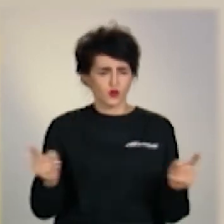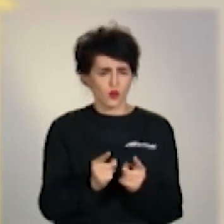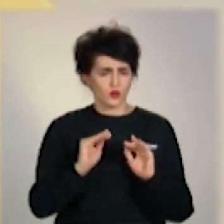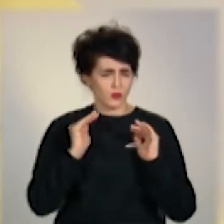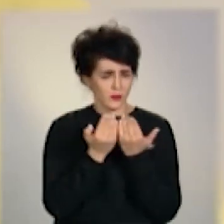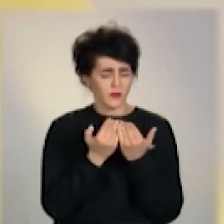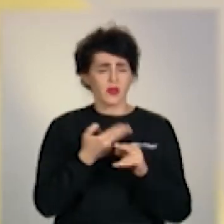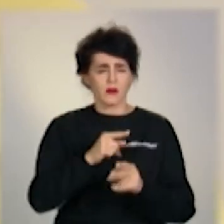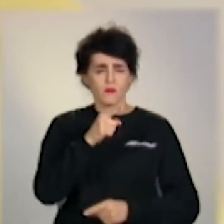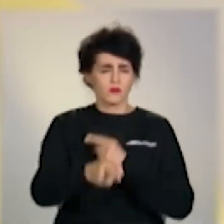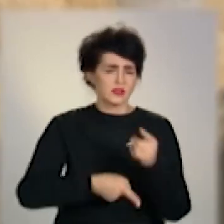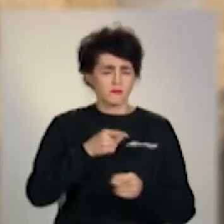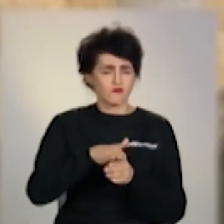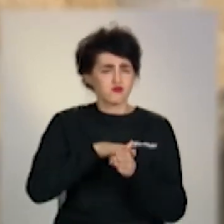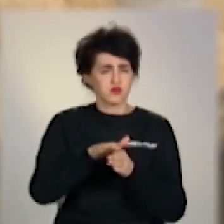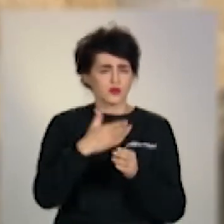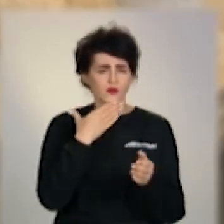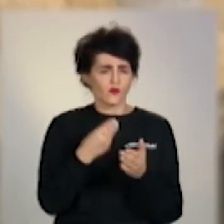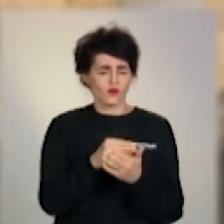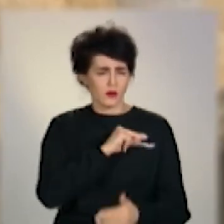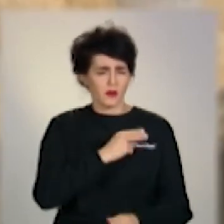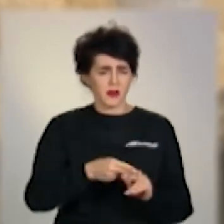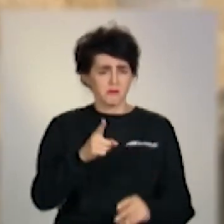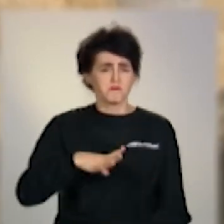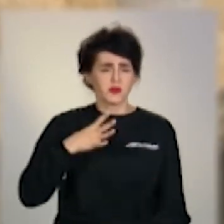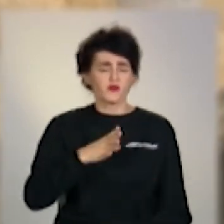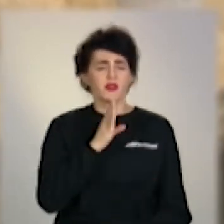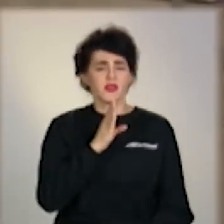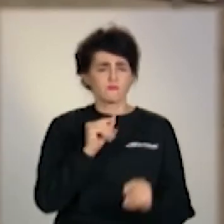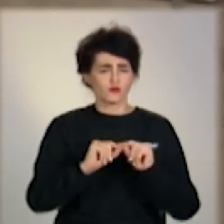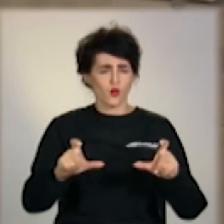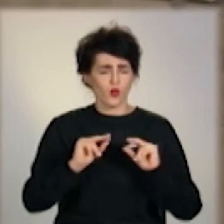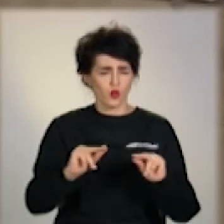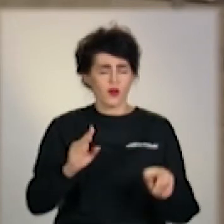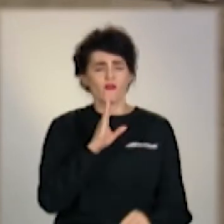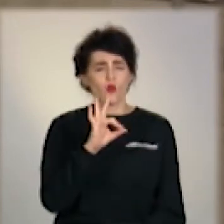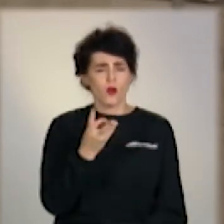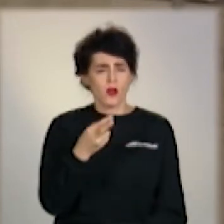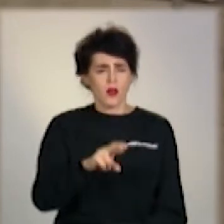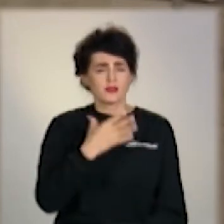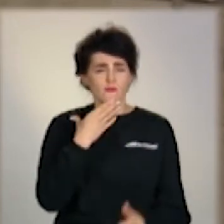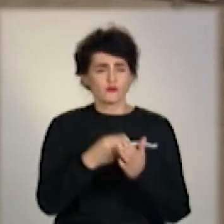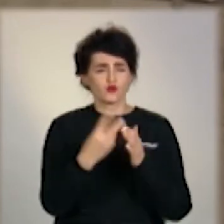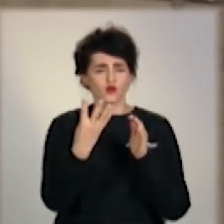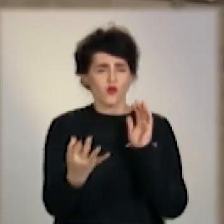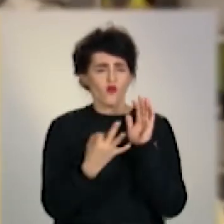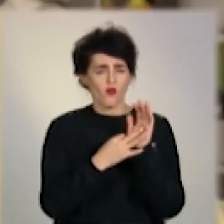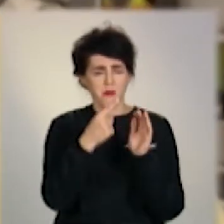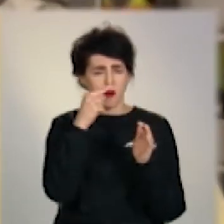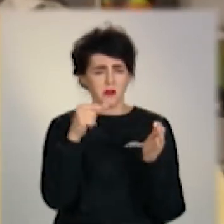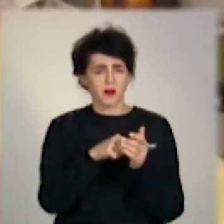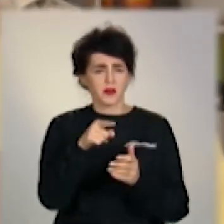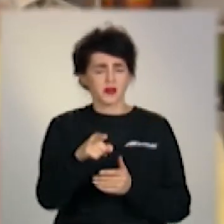та повністю змінив вид діяльності. Серед них – колишня шкільна вчителька пані Ольга. Вона в свої 48 раптово стала